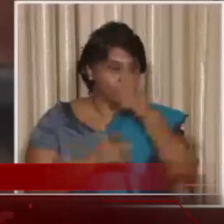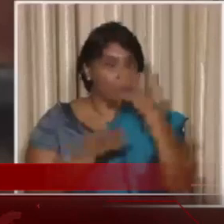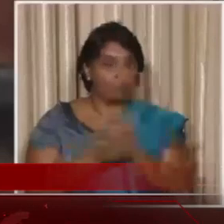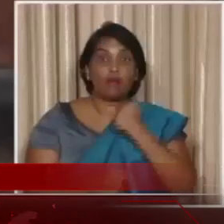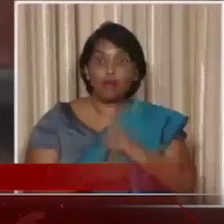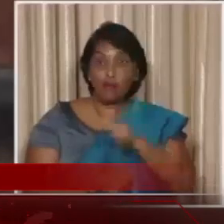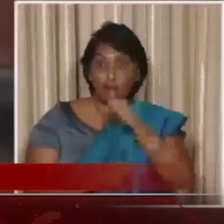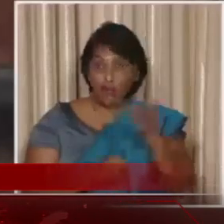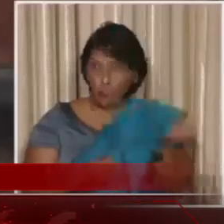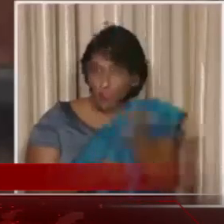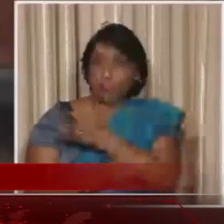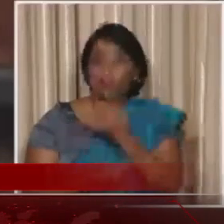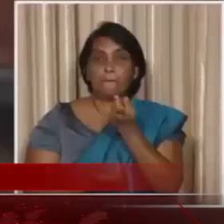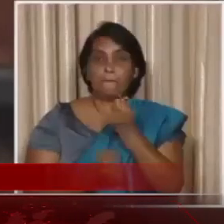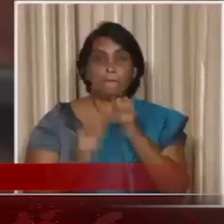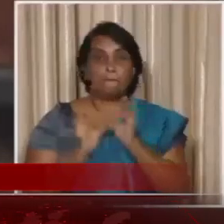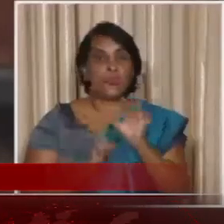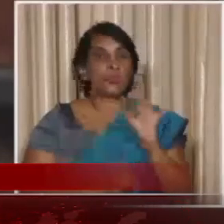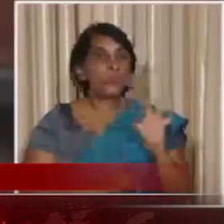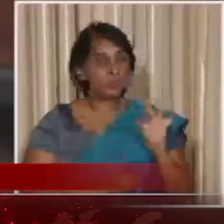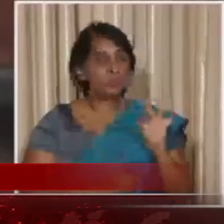භාණ්ඩාගාරයට එන්න තියෙන ධනය බිලියන 15ක්.